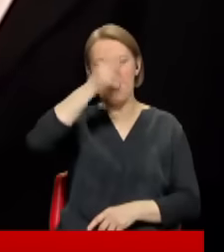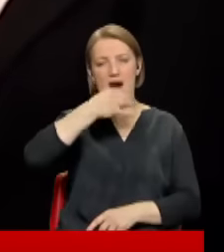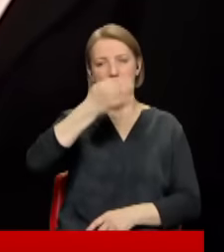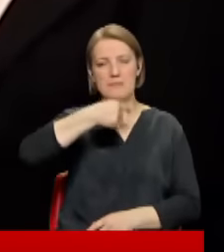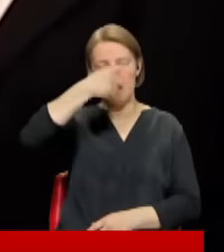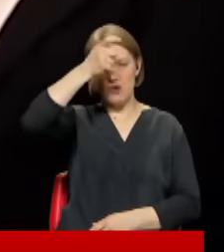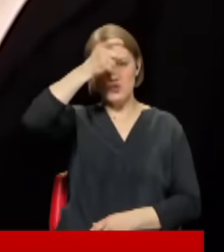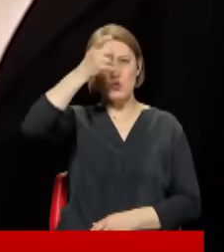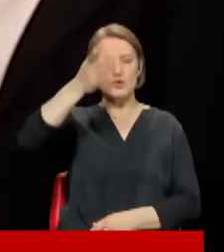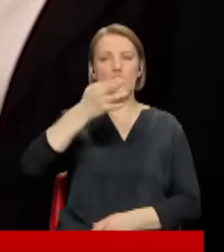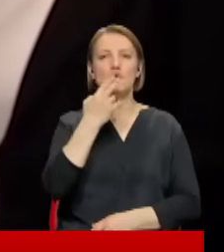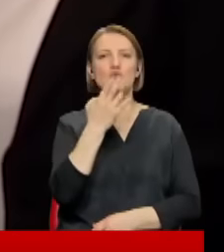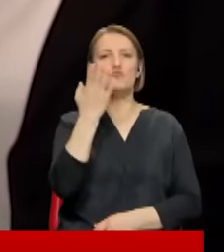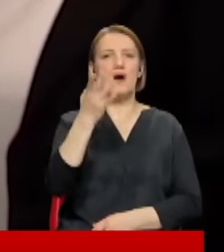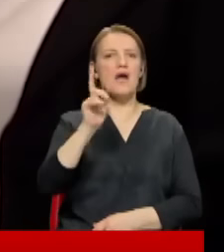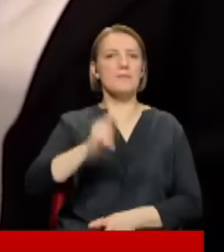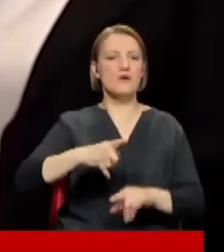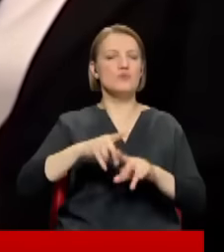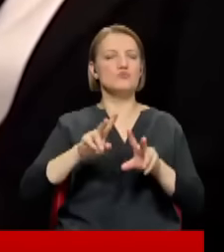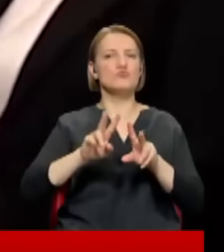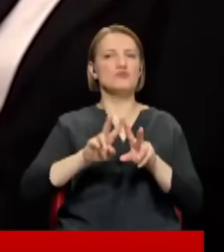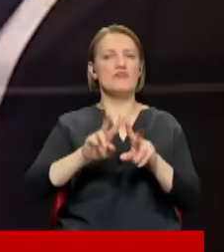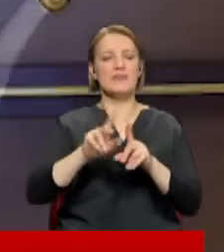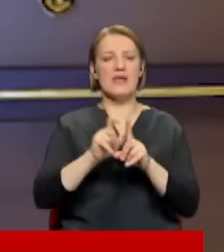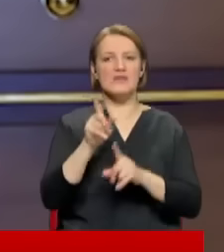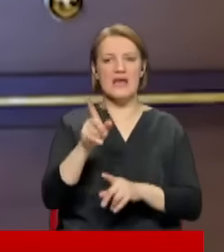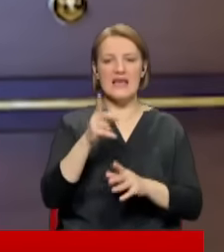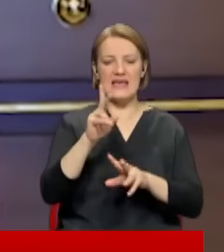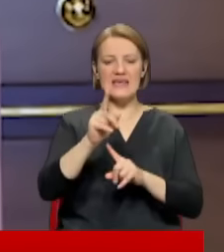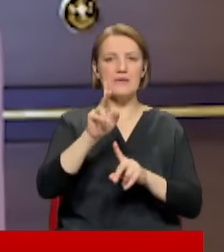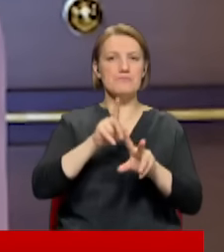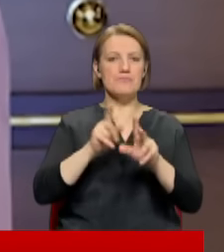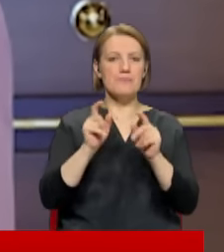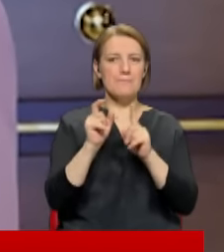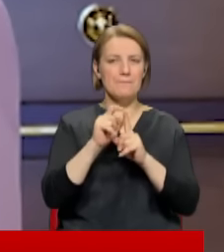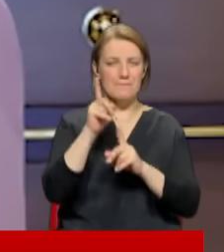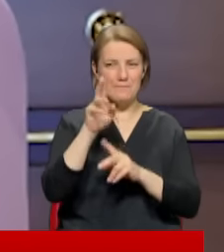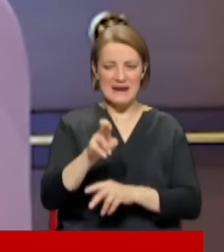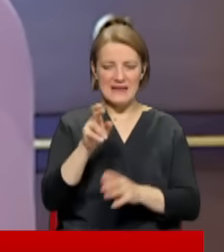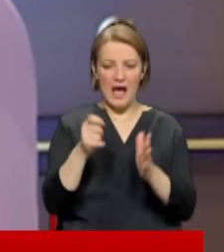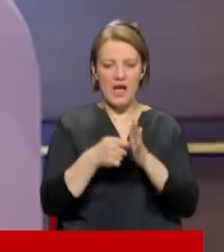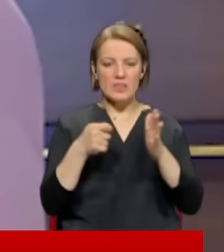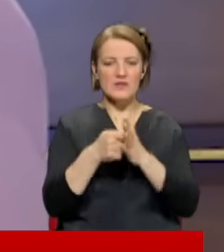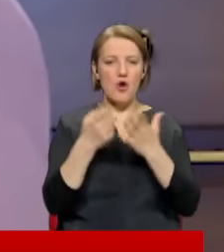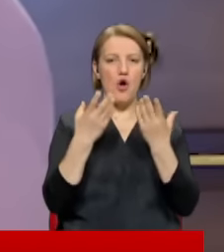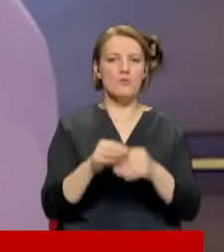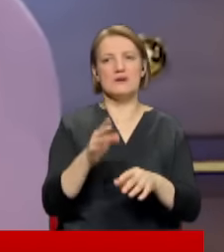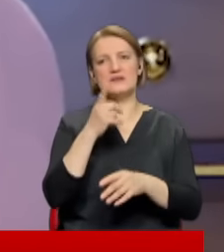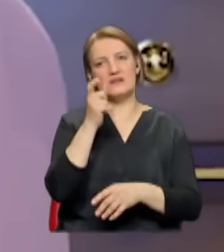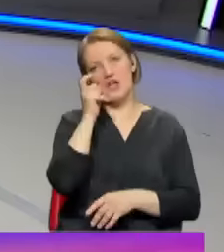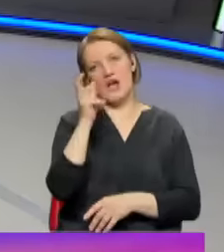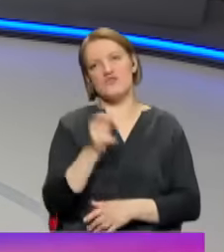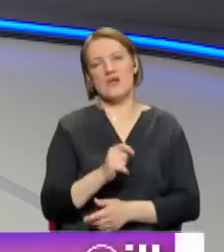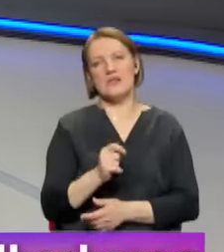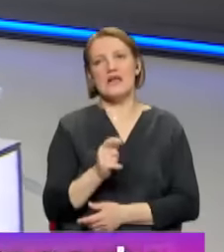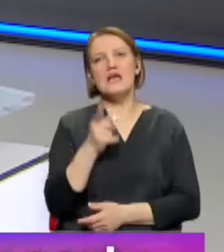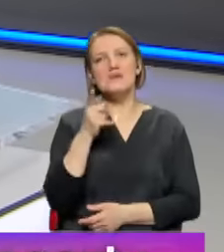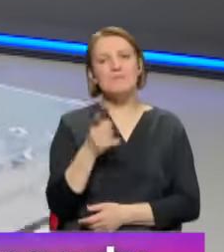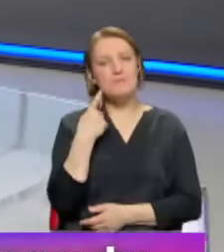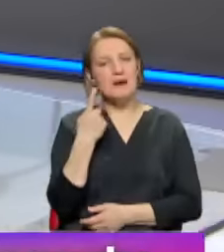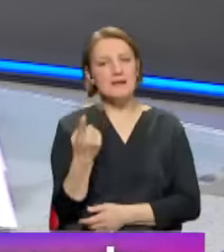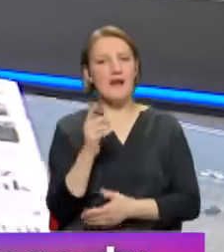televizyonunda konuşan Müsavat Dervişoğlu ise görüşmenin İYİ Parti adına olmadığının altını kalın kalın çizdi.